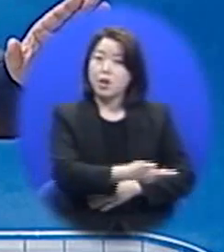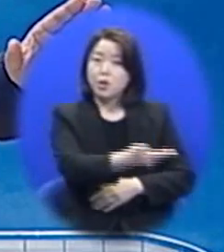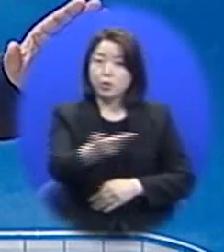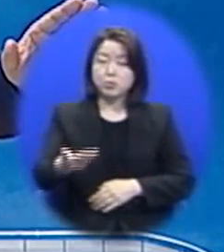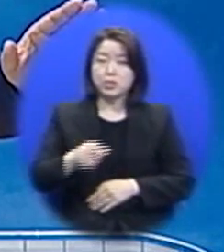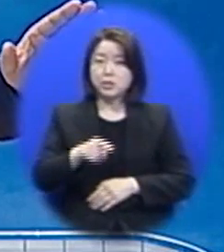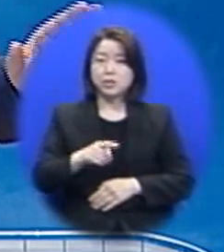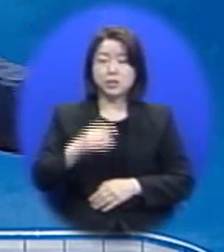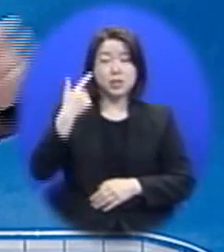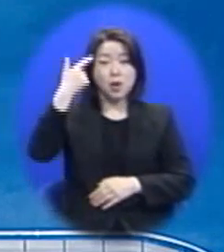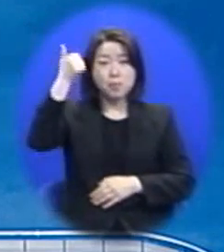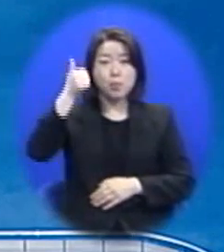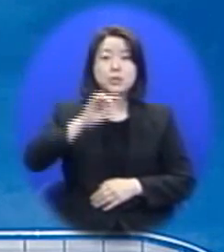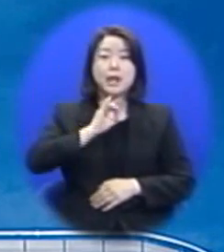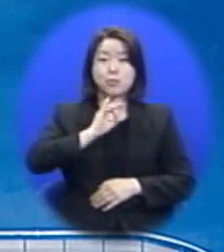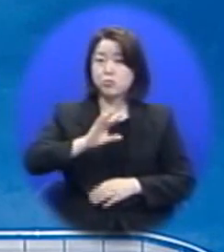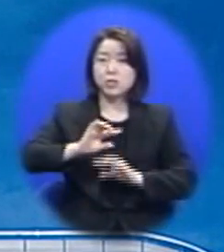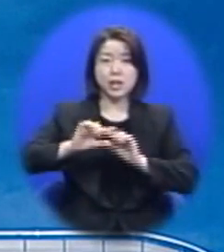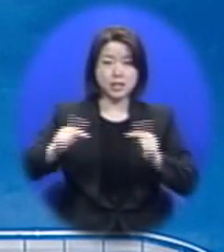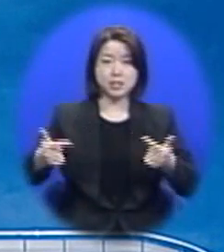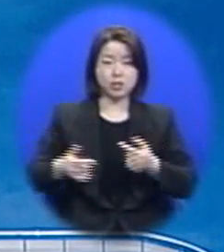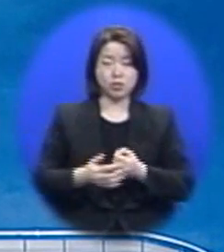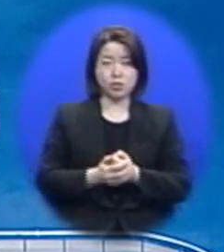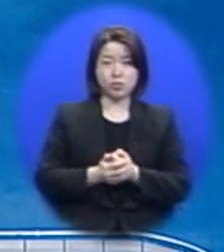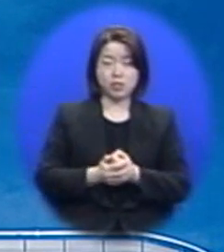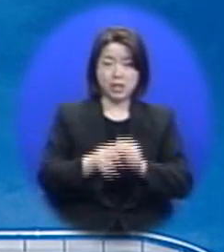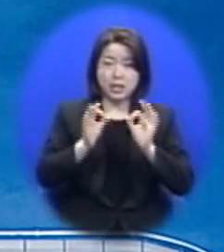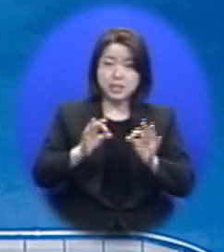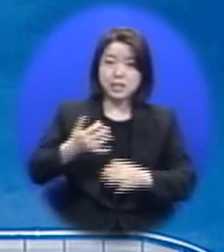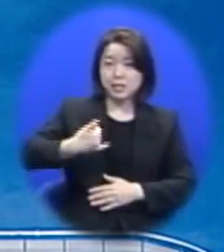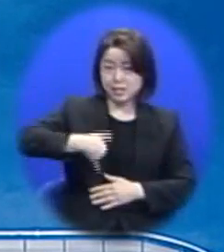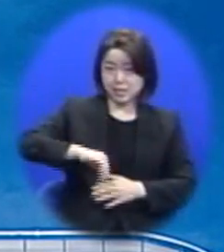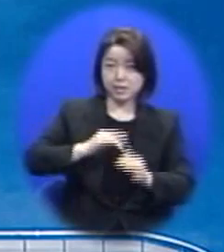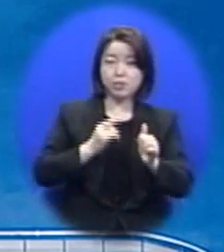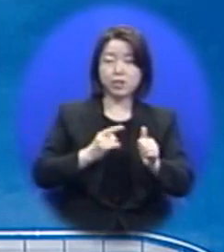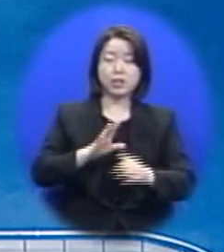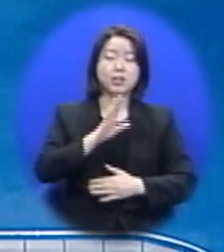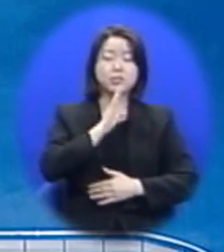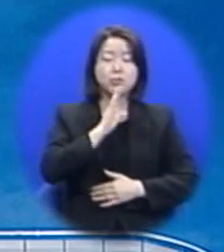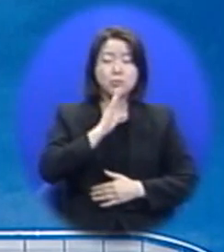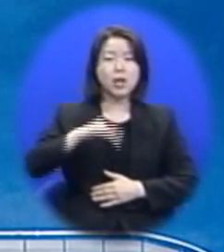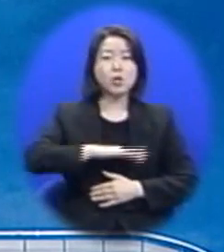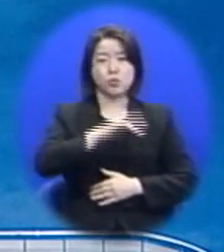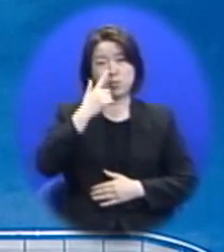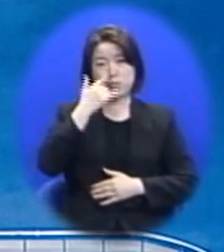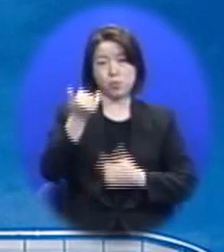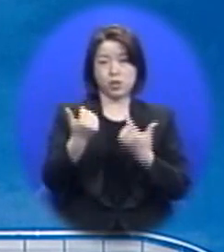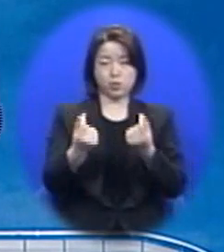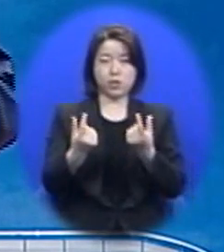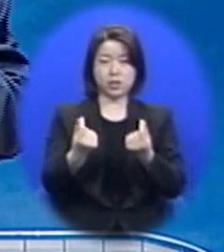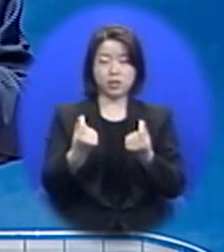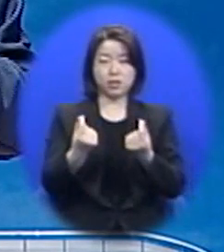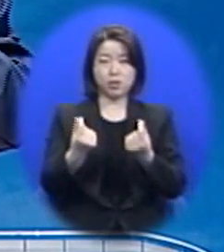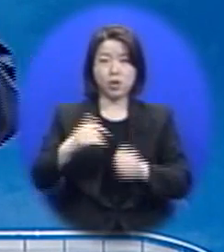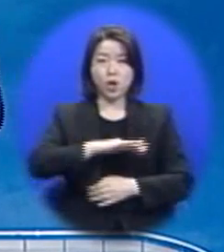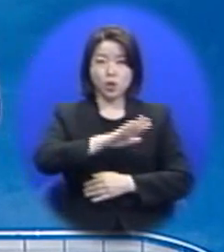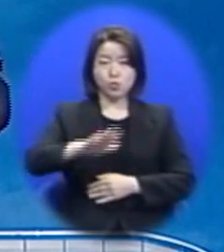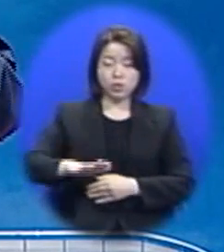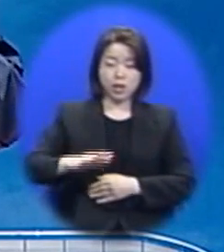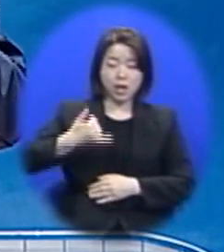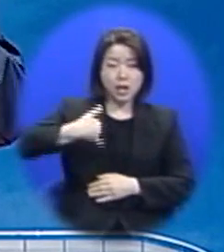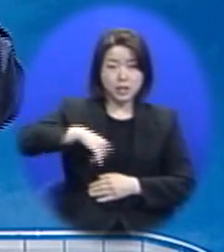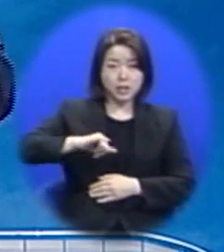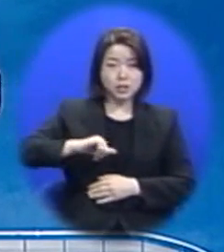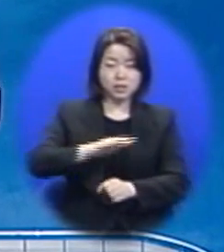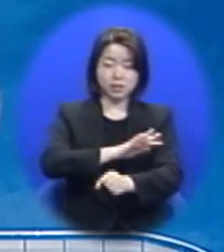목사의 이야기만 아니라는 거 아시잖아요. 이제는 자녀들에게 정말 그렇습니다. 우리가 우리 아이들을 잘못